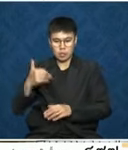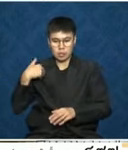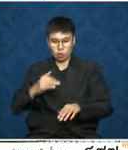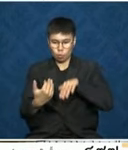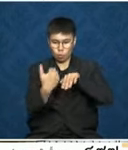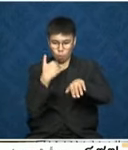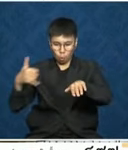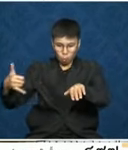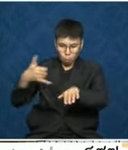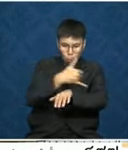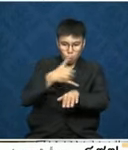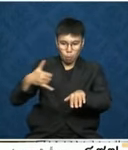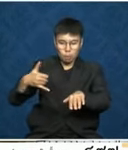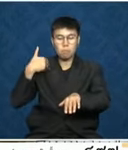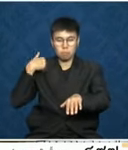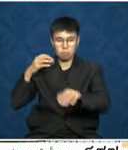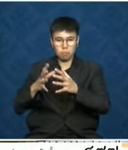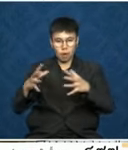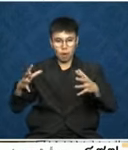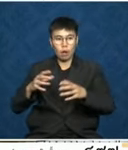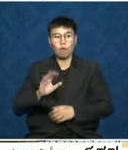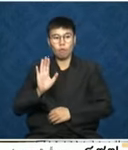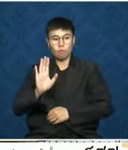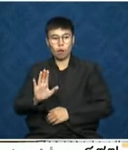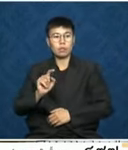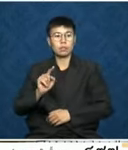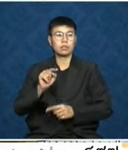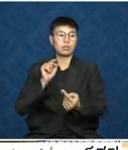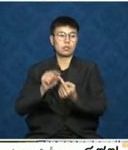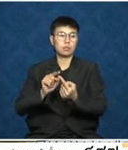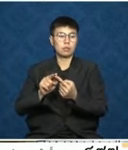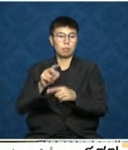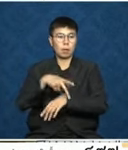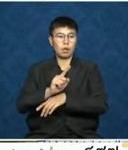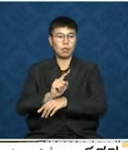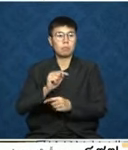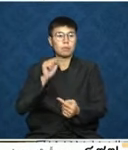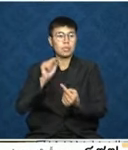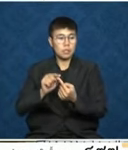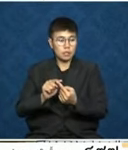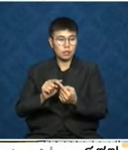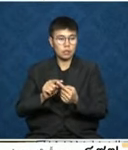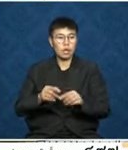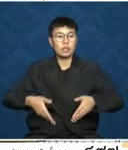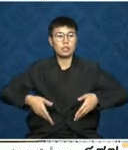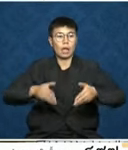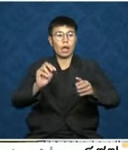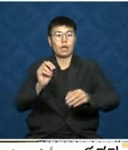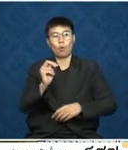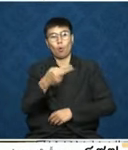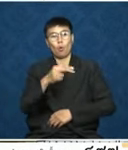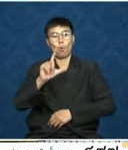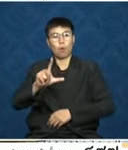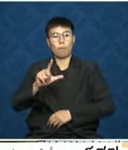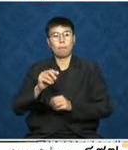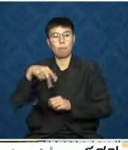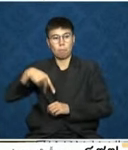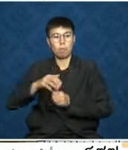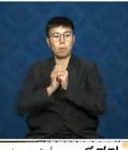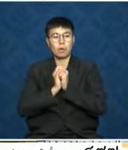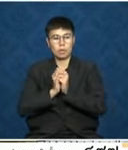มากดังเพื่อขกราบเรียนท่านประธานสภาที่เคารพประศาไปยังแขวนทางหลวงปราจินบุรีและหนวยงานที่เกี่ยวข้อง